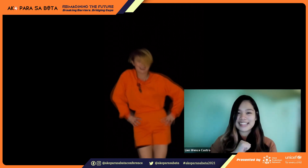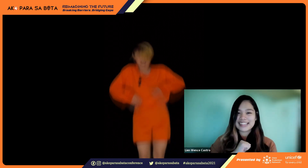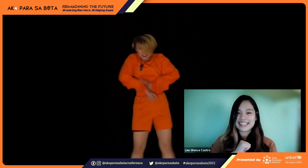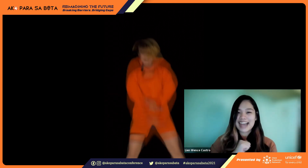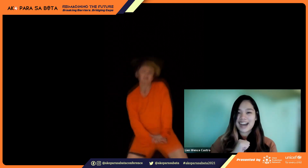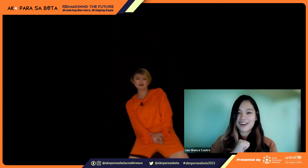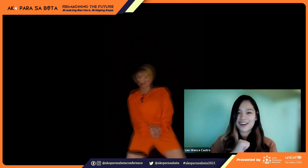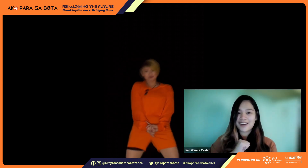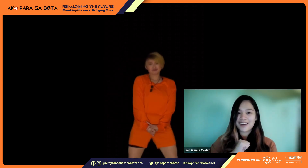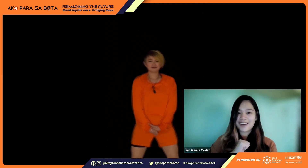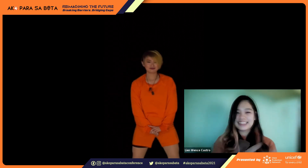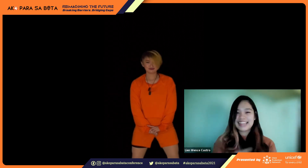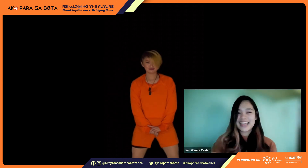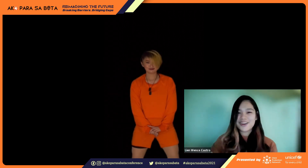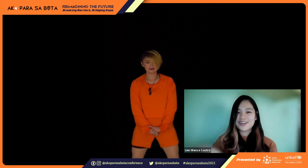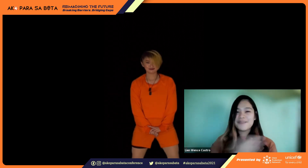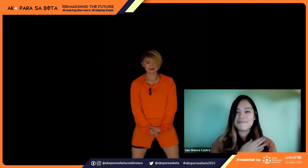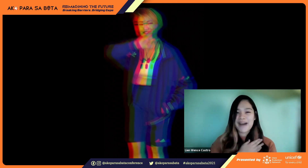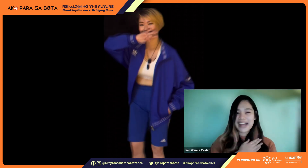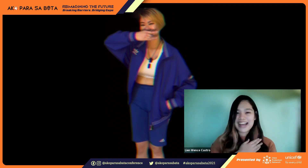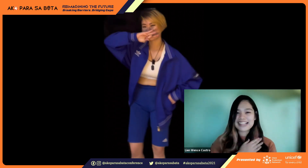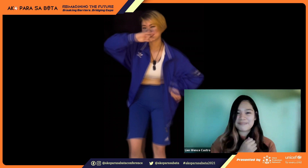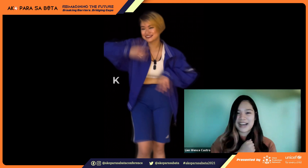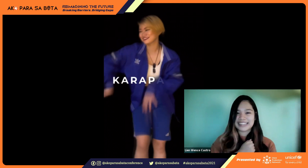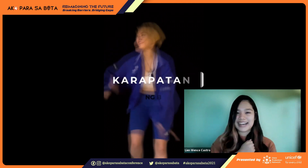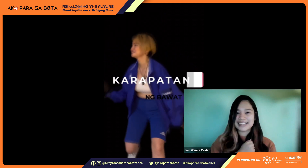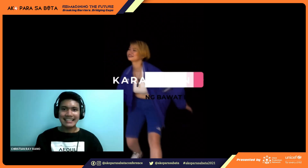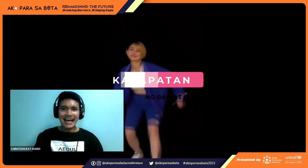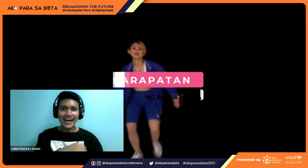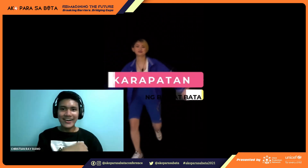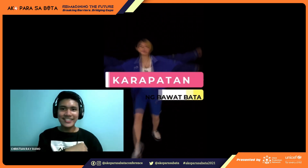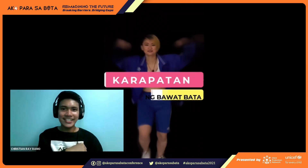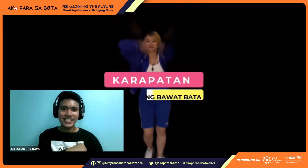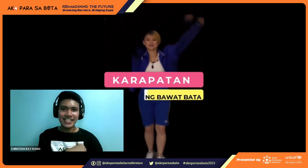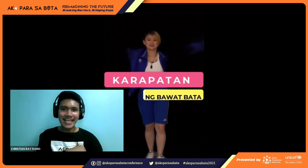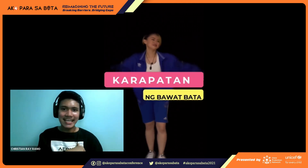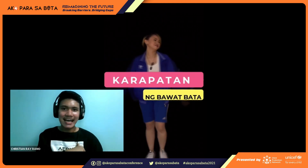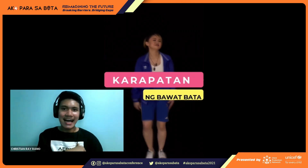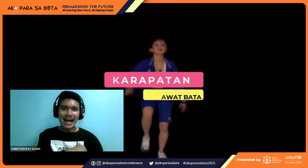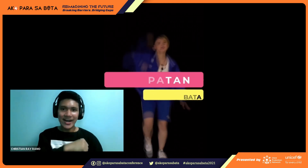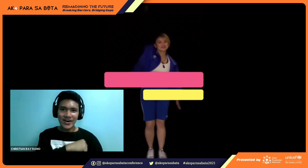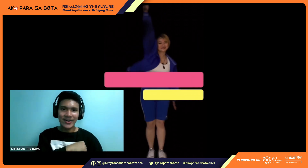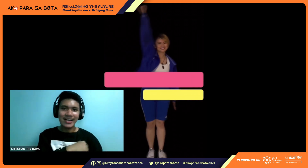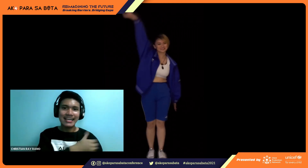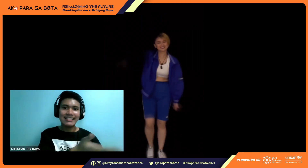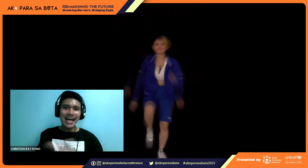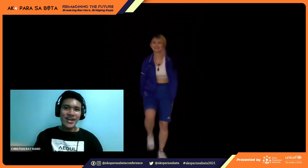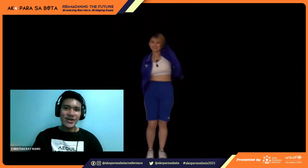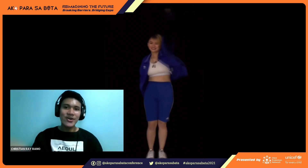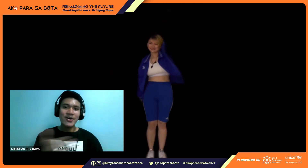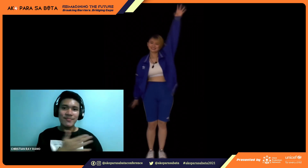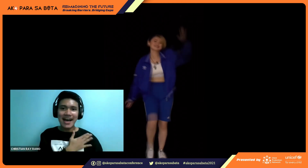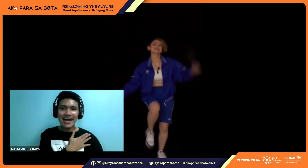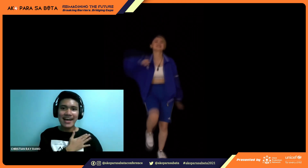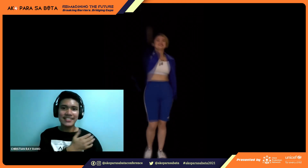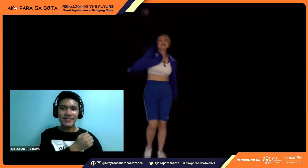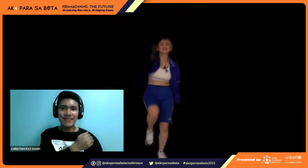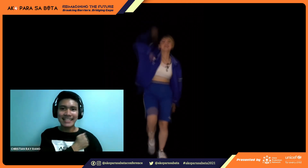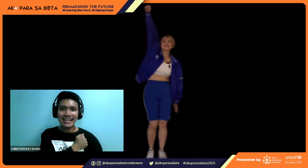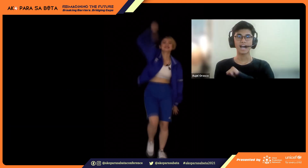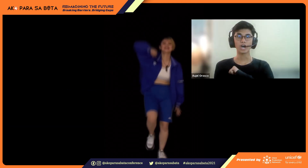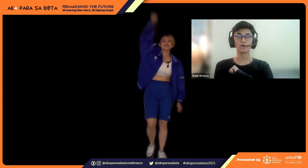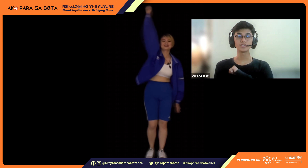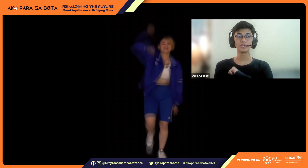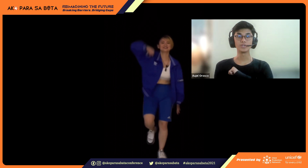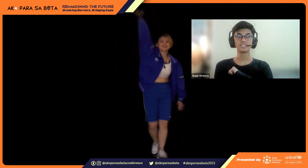Wenz. Ako, tayo, para sa bata. Ako si Christian. Ako, tayo, para sa